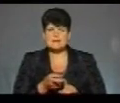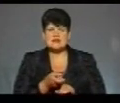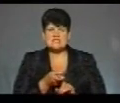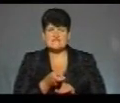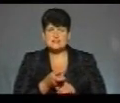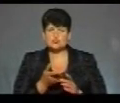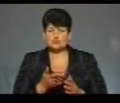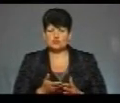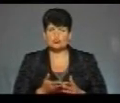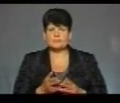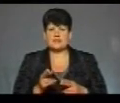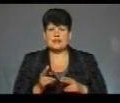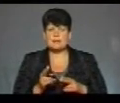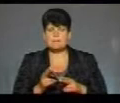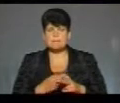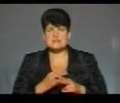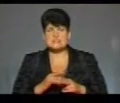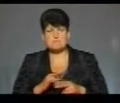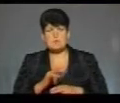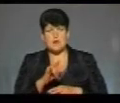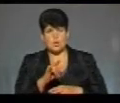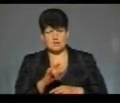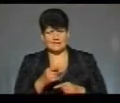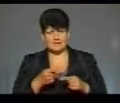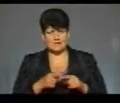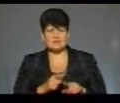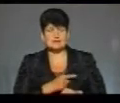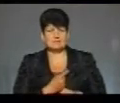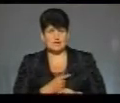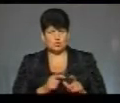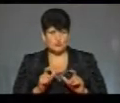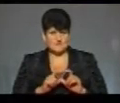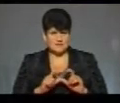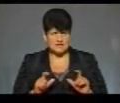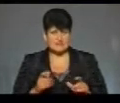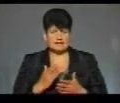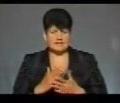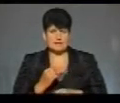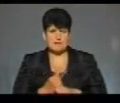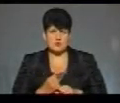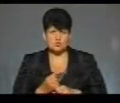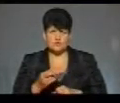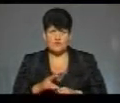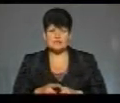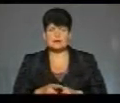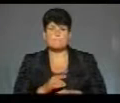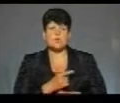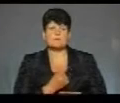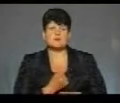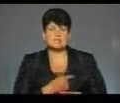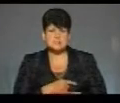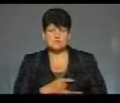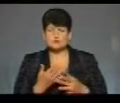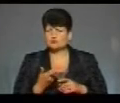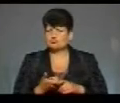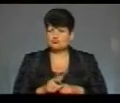і безпілотних технологій з медуніверситетом, напрацювання це по тактичній медицині, оскільки